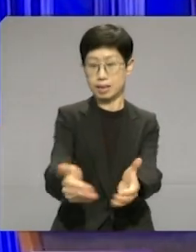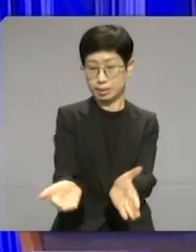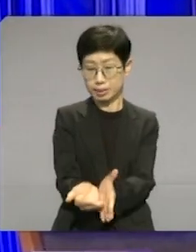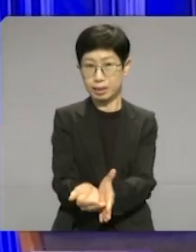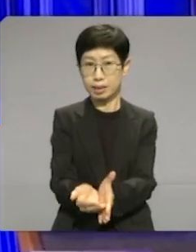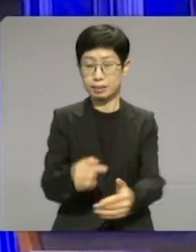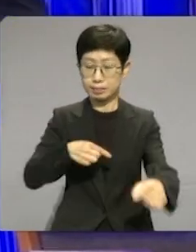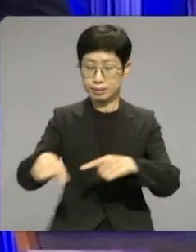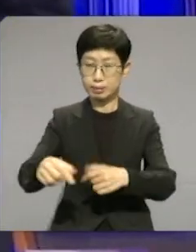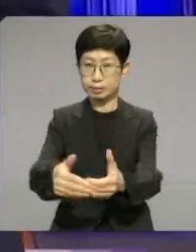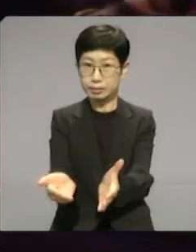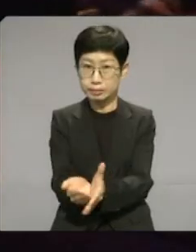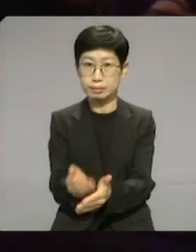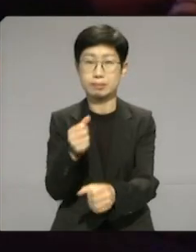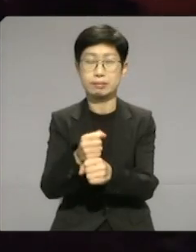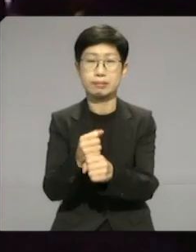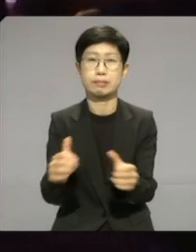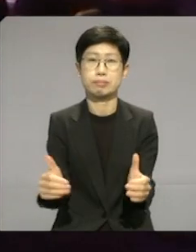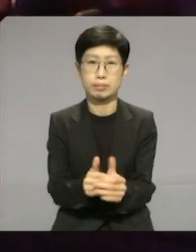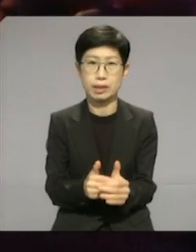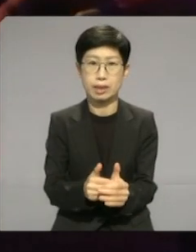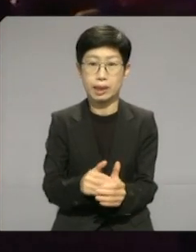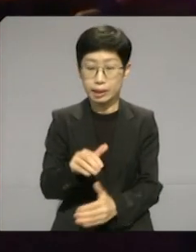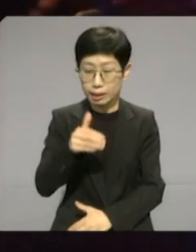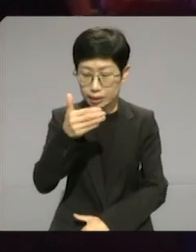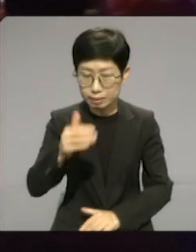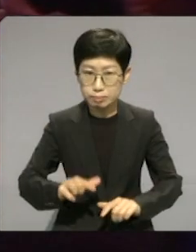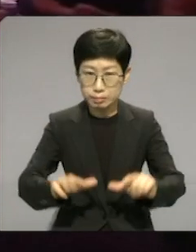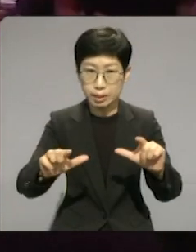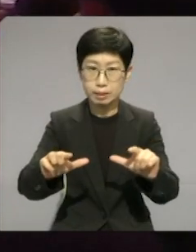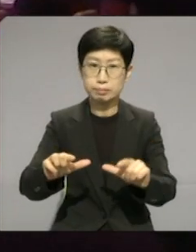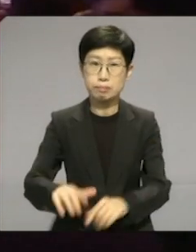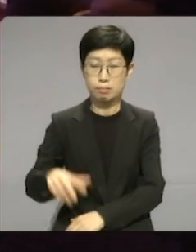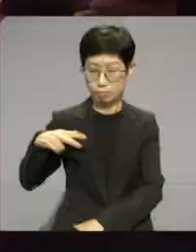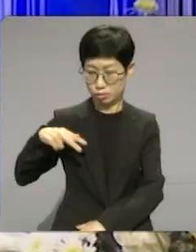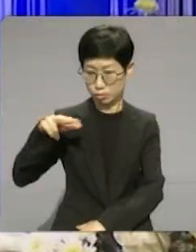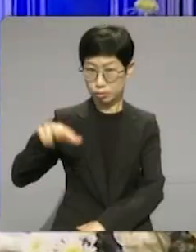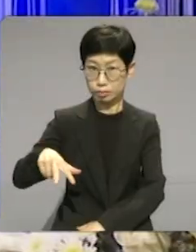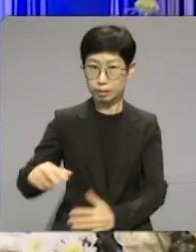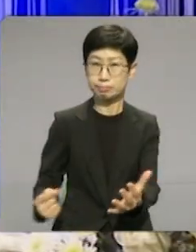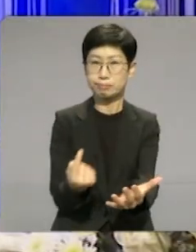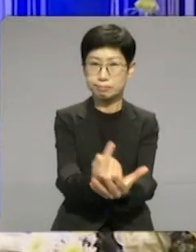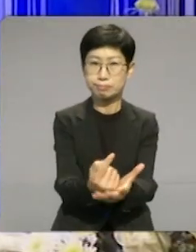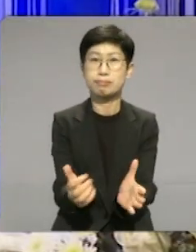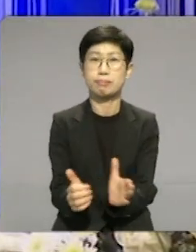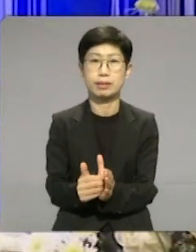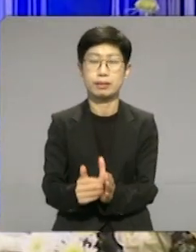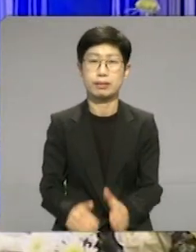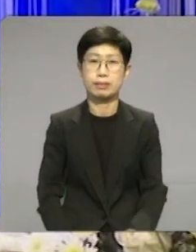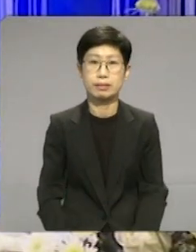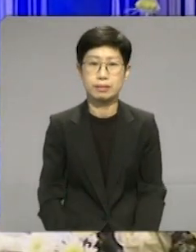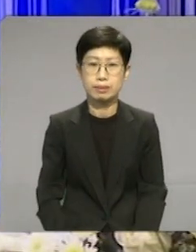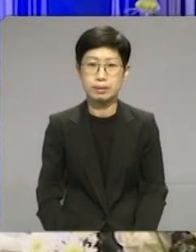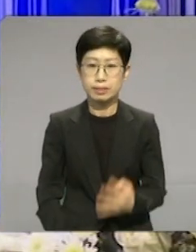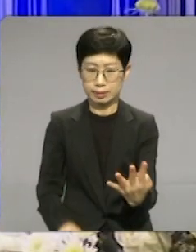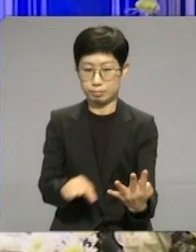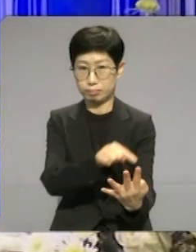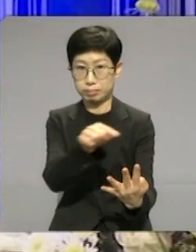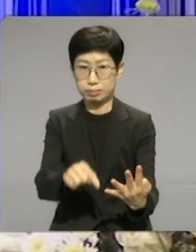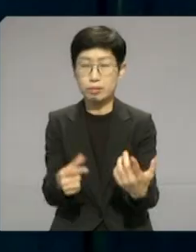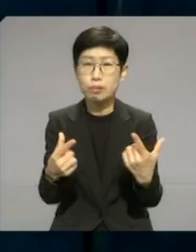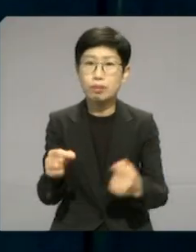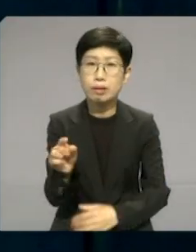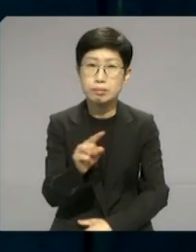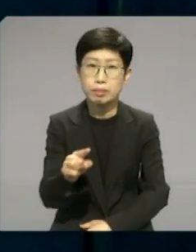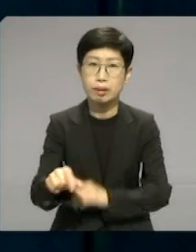그룹을 결성했습니다. 결성 바로 다음 날 포르투갈 체가도 합류했습니다. 네 정당의